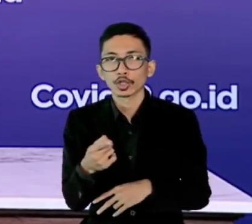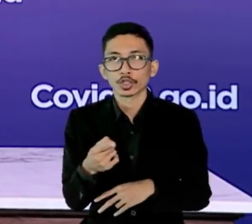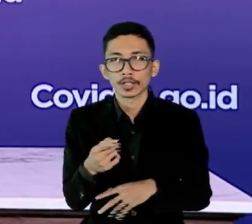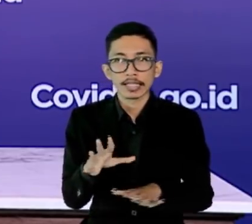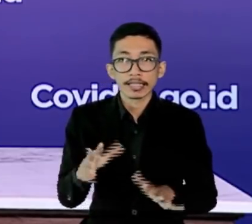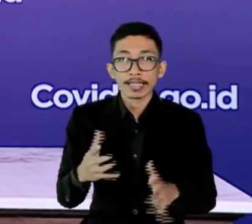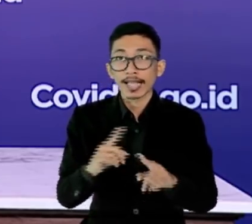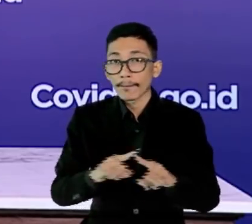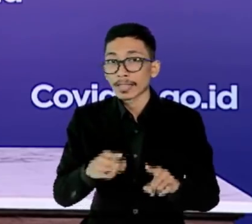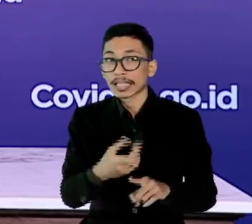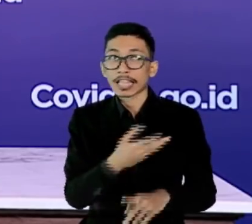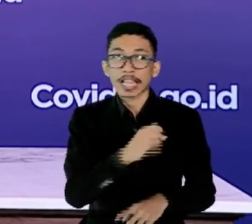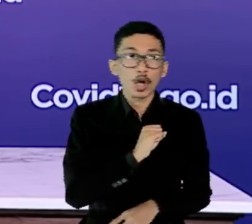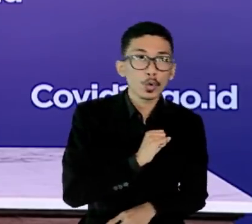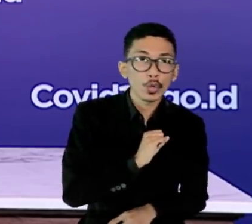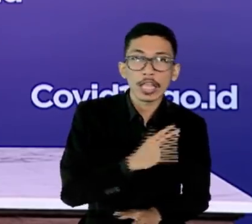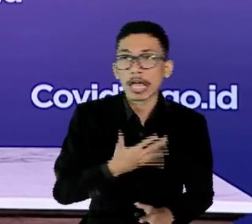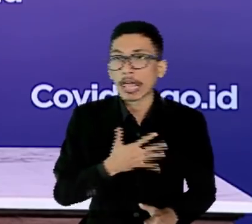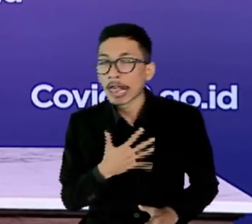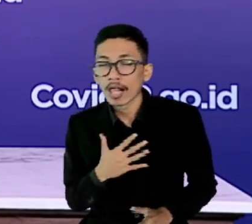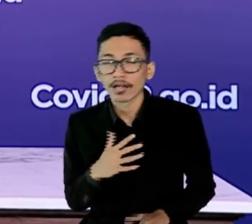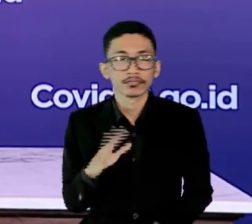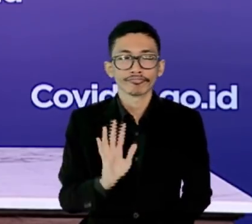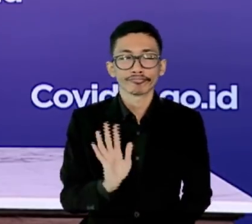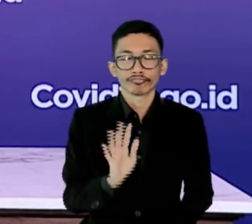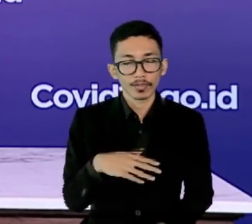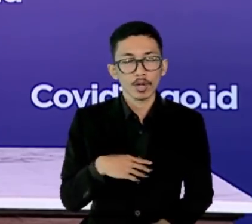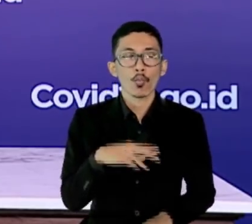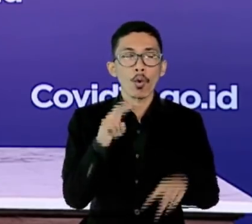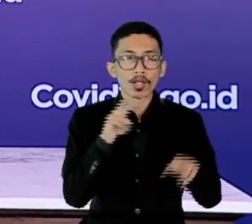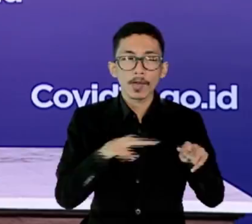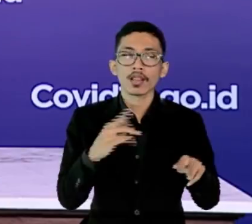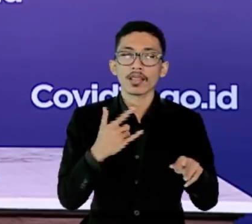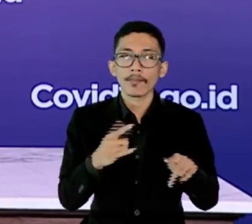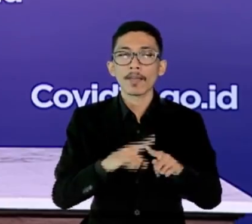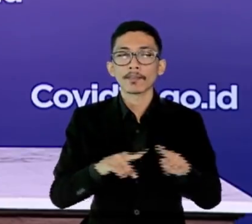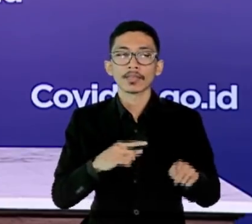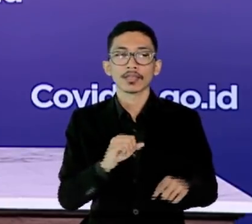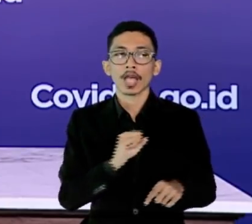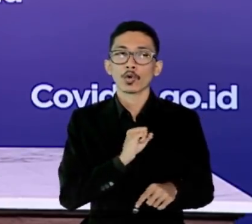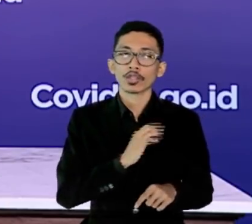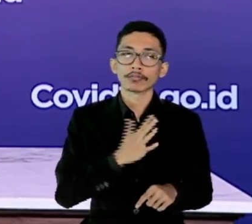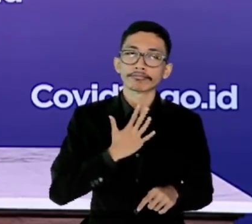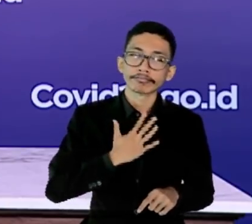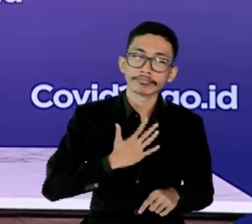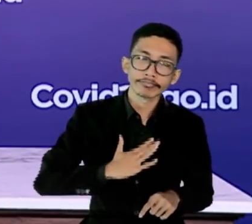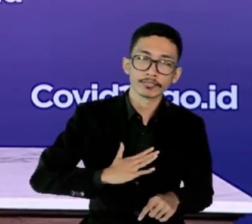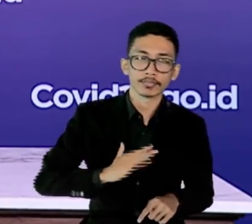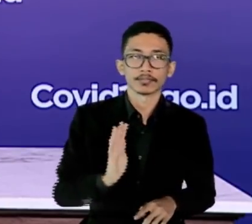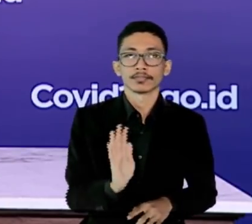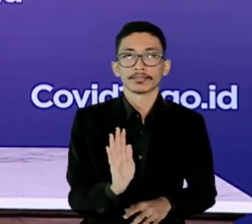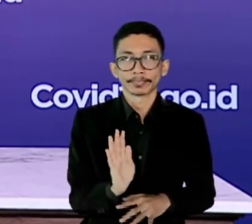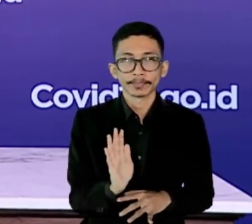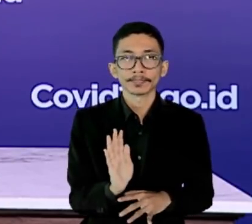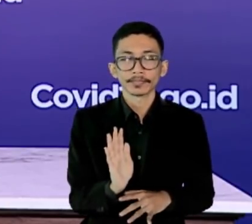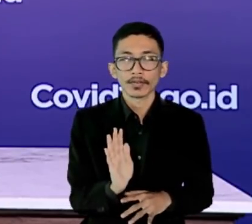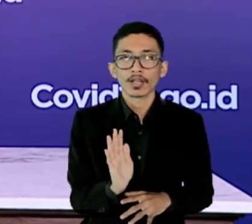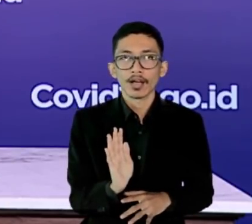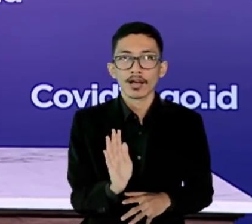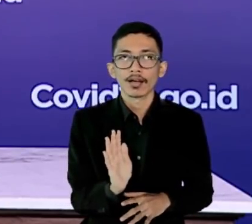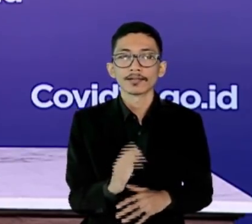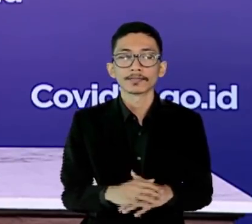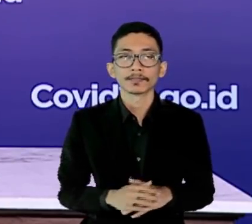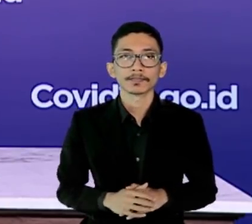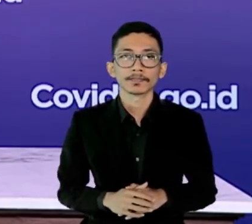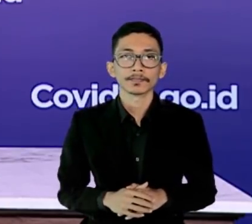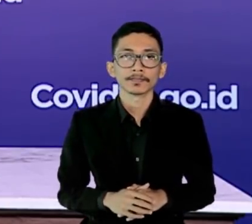terlalu takut berlebihan, dan melakukan pembelajaran dan perbaikan tiada henti. Pembelajaran dari hasil monitoring